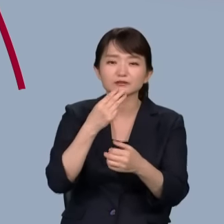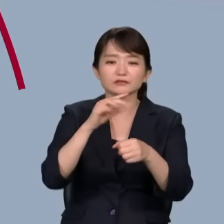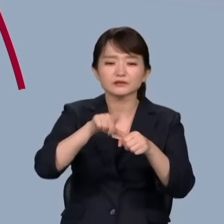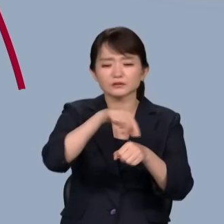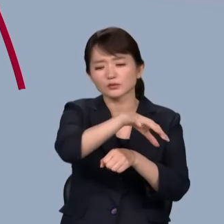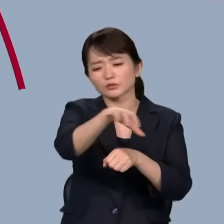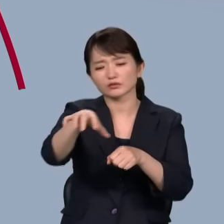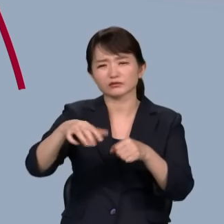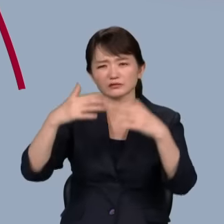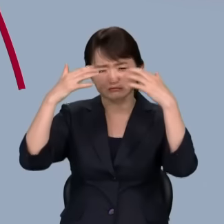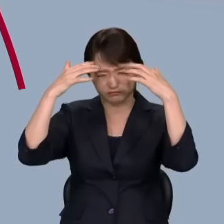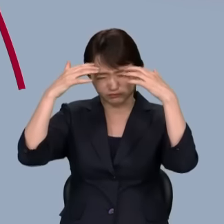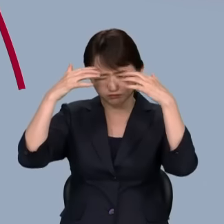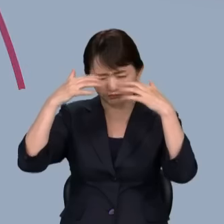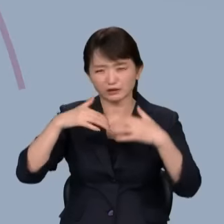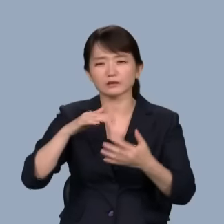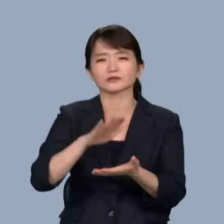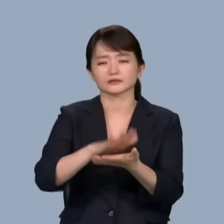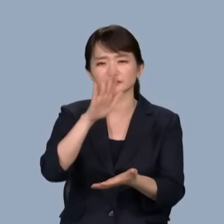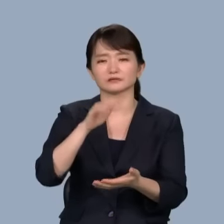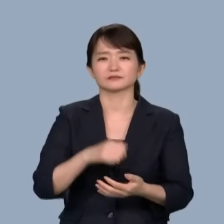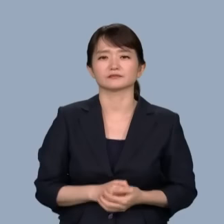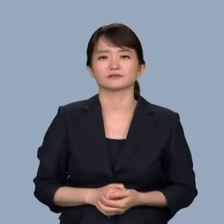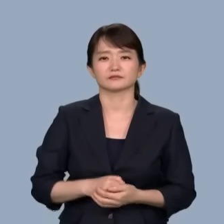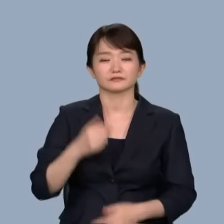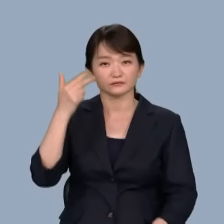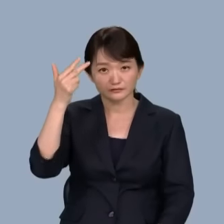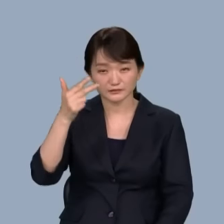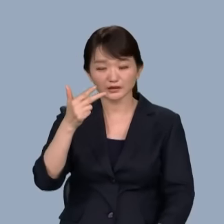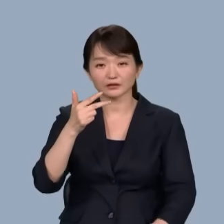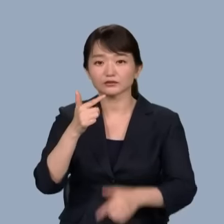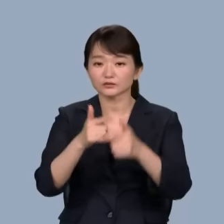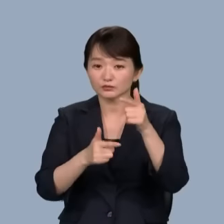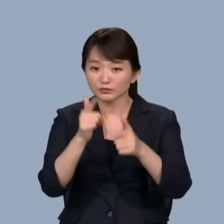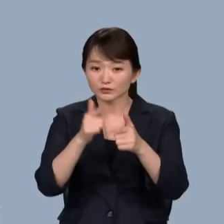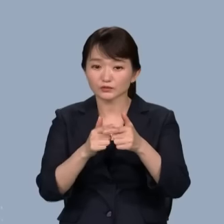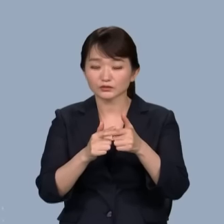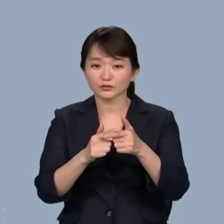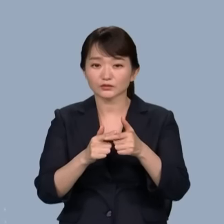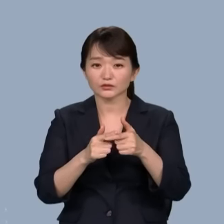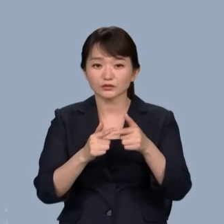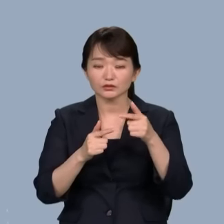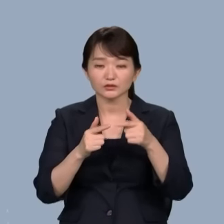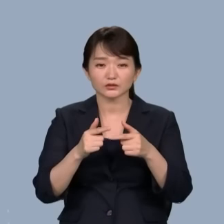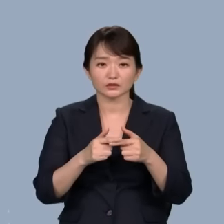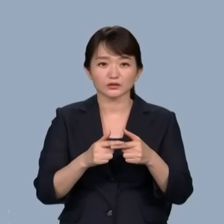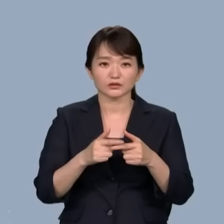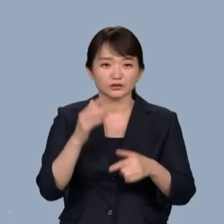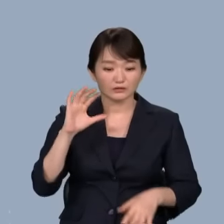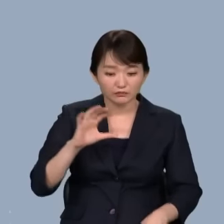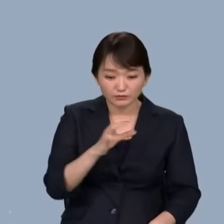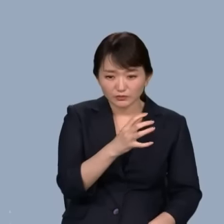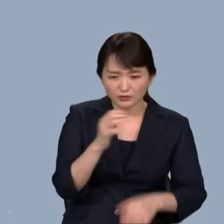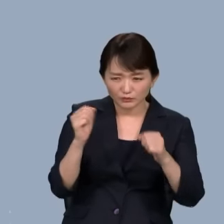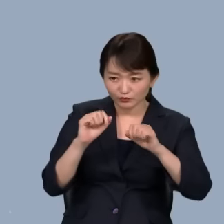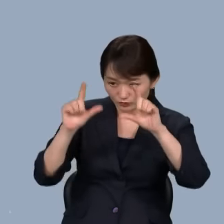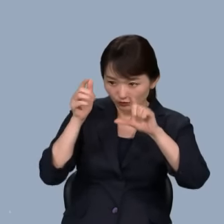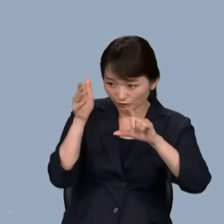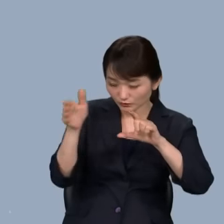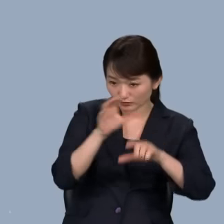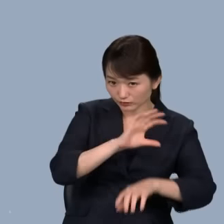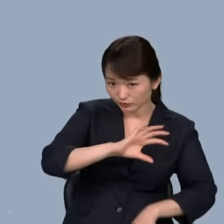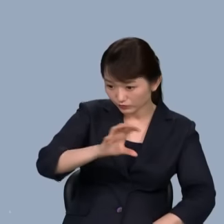더 뜨겁게 달굴 수 있습니다. 그러다 다음 주 중후반 태풍이 북동쪽으로 방향을 틀며 빠져나가면 폭염과